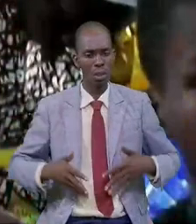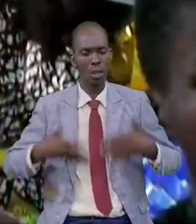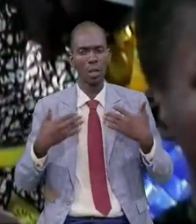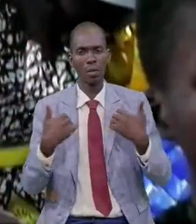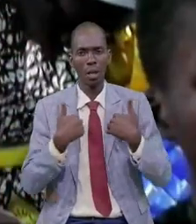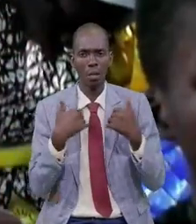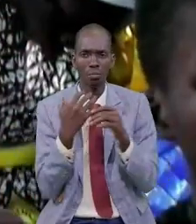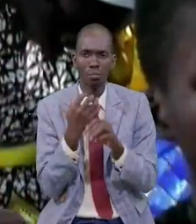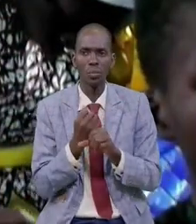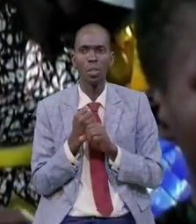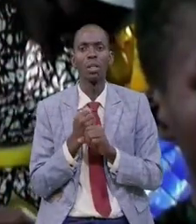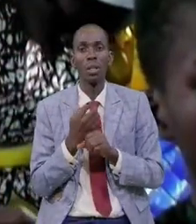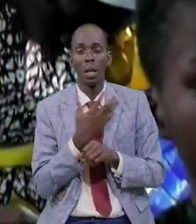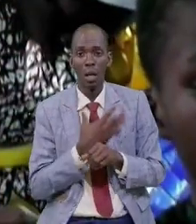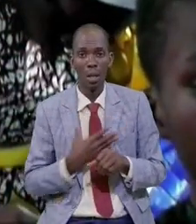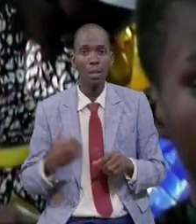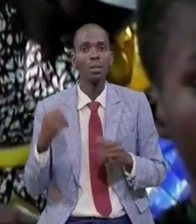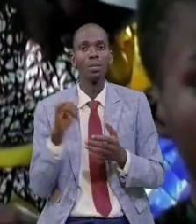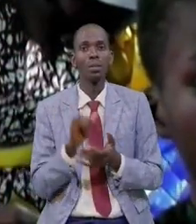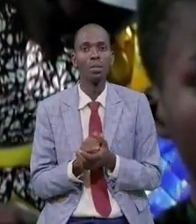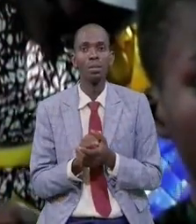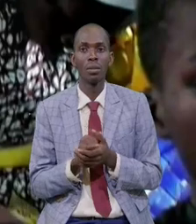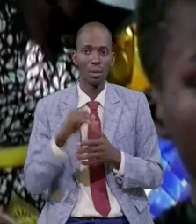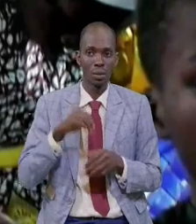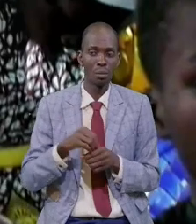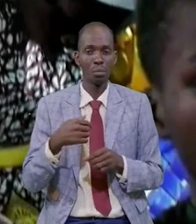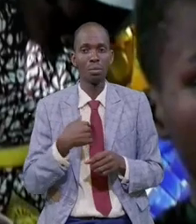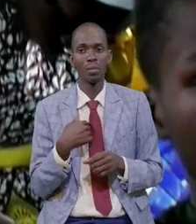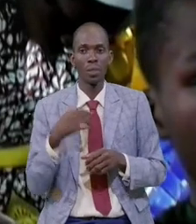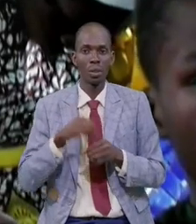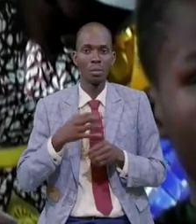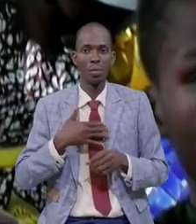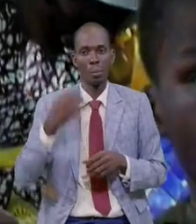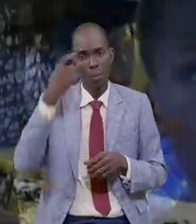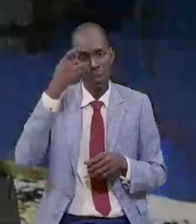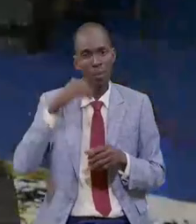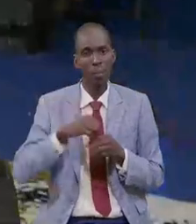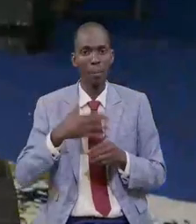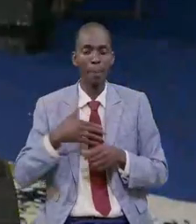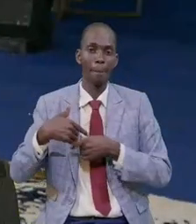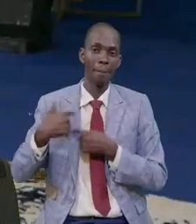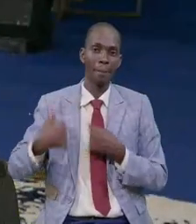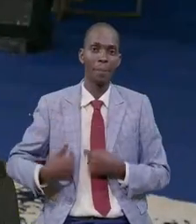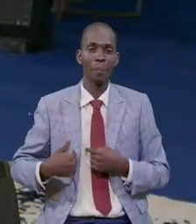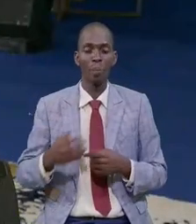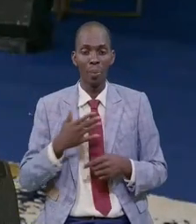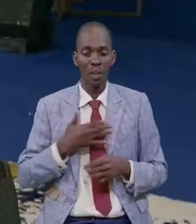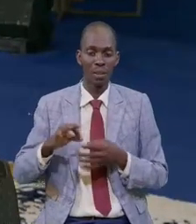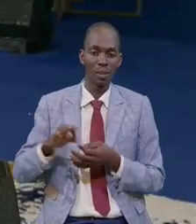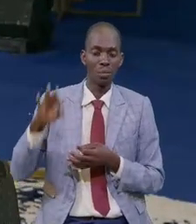réalise et sans dormir avec mon cœur ma pensée mon